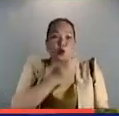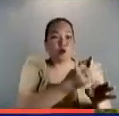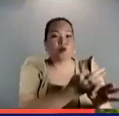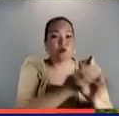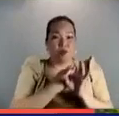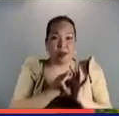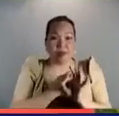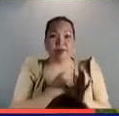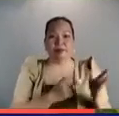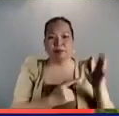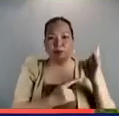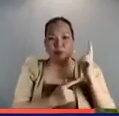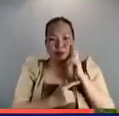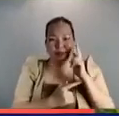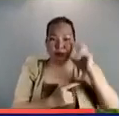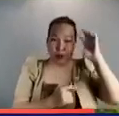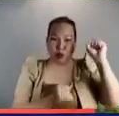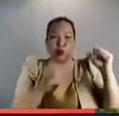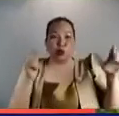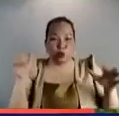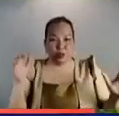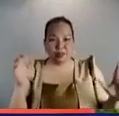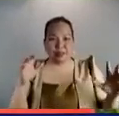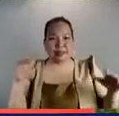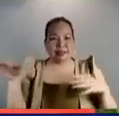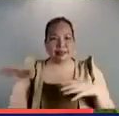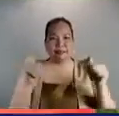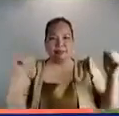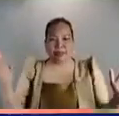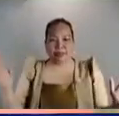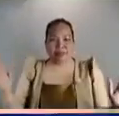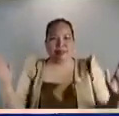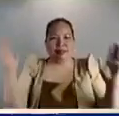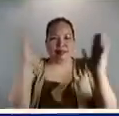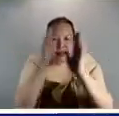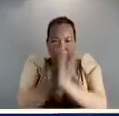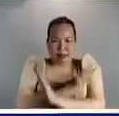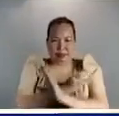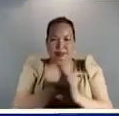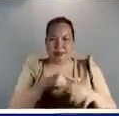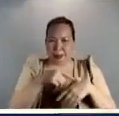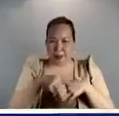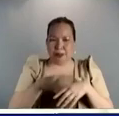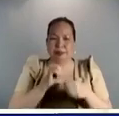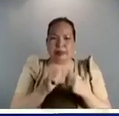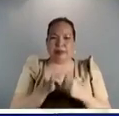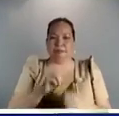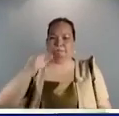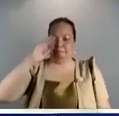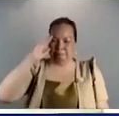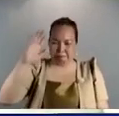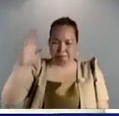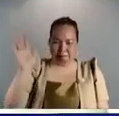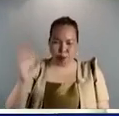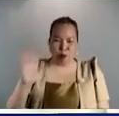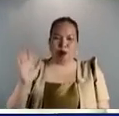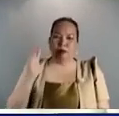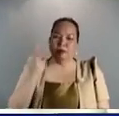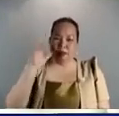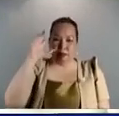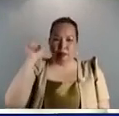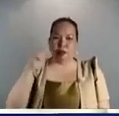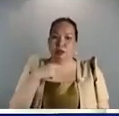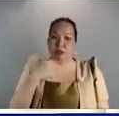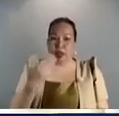Duterte. Ito po ay parang pamamaalam na rin, no? Ni Pangulong Duterte sa Palasyo ng Malacanang. Ito po ang incoming Executive